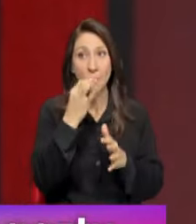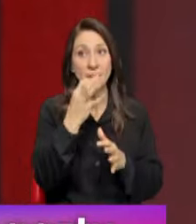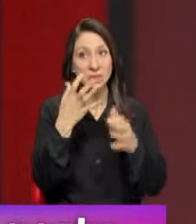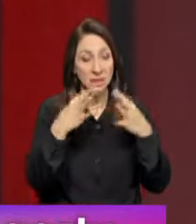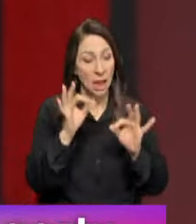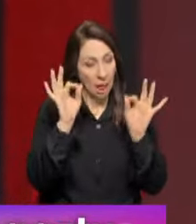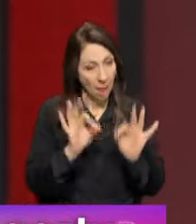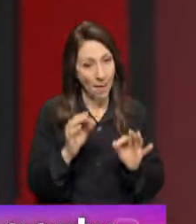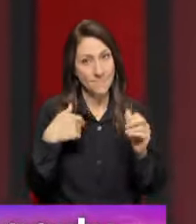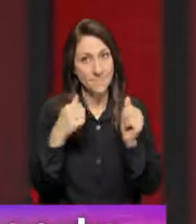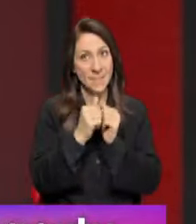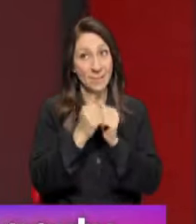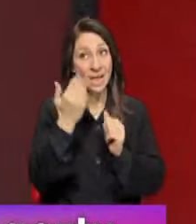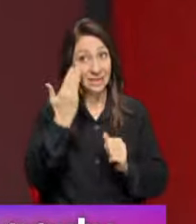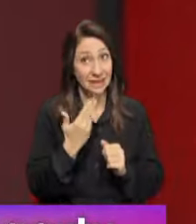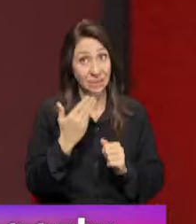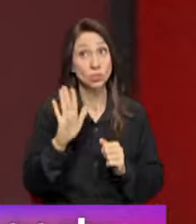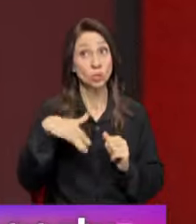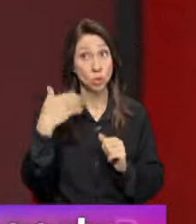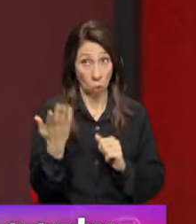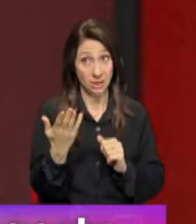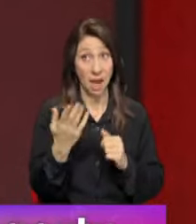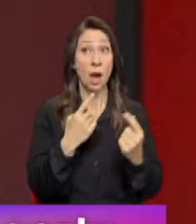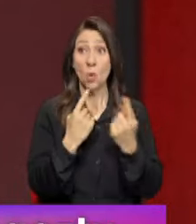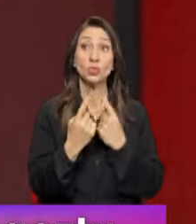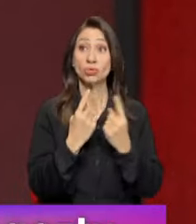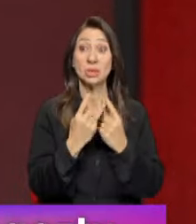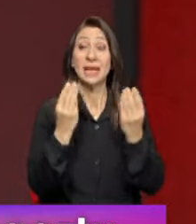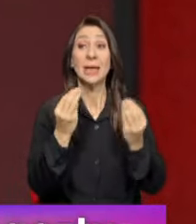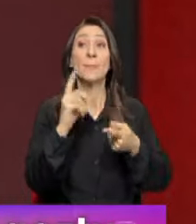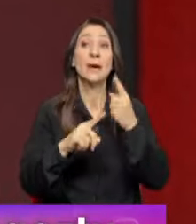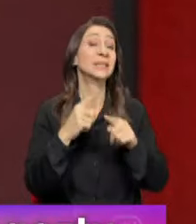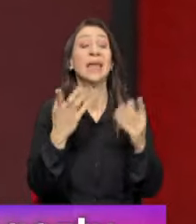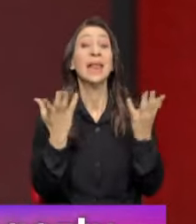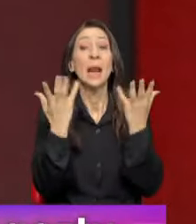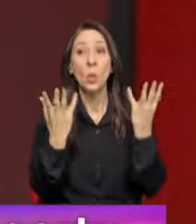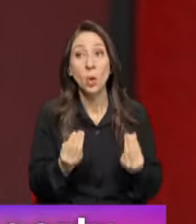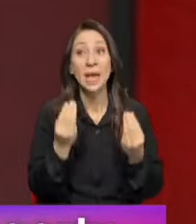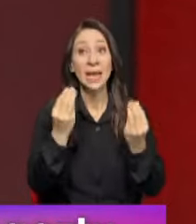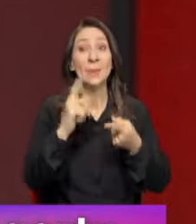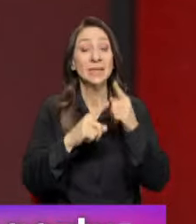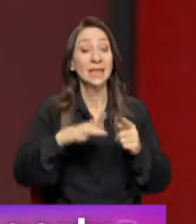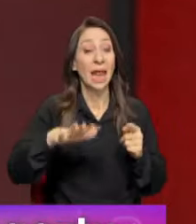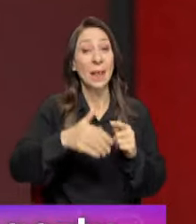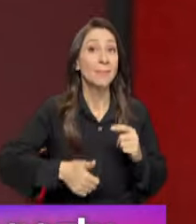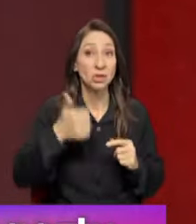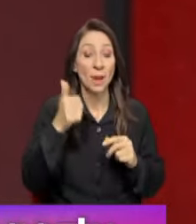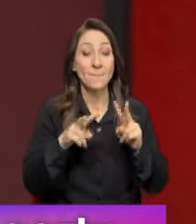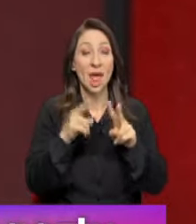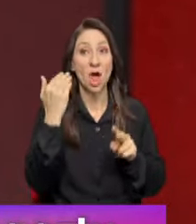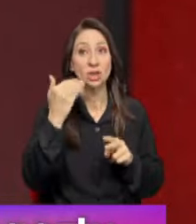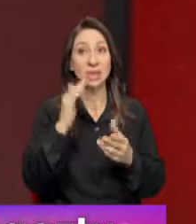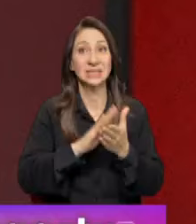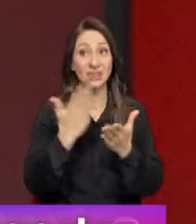hazır. Hemen birlikte bir izleyelim. Sonrasında konuşacağız İYİ Parti'de neler oluyor. İYİ Parti Genel Başkanı Meral